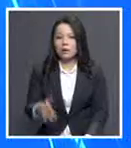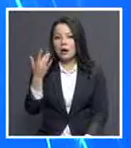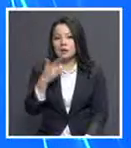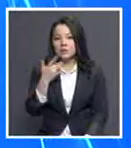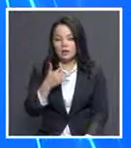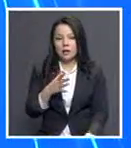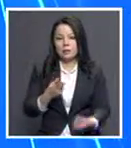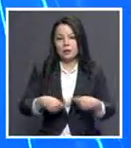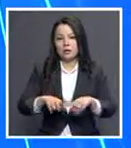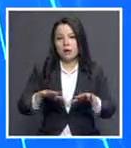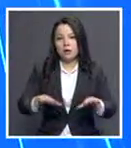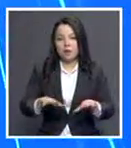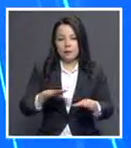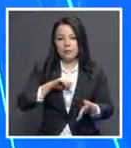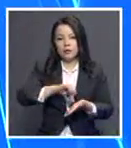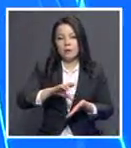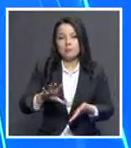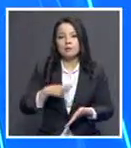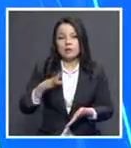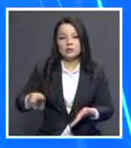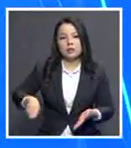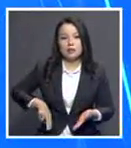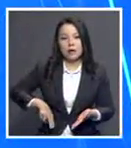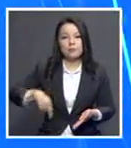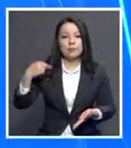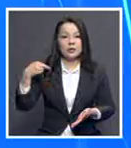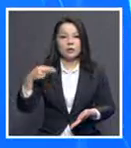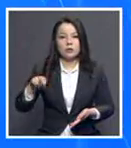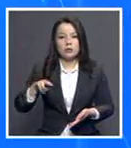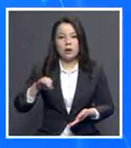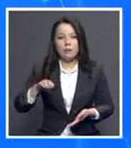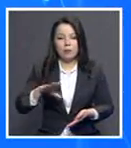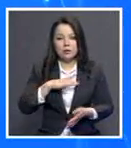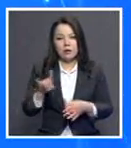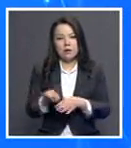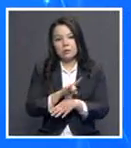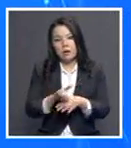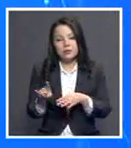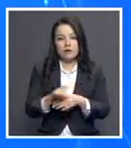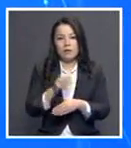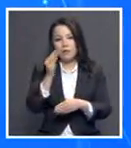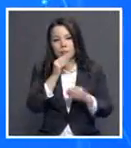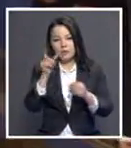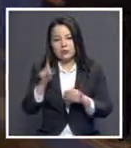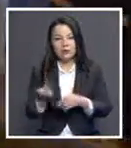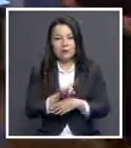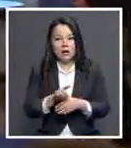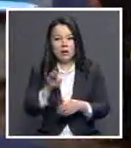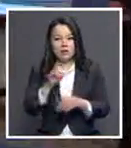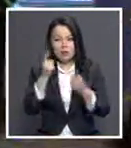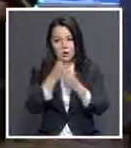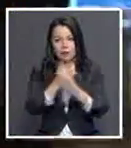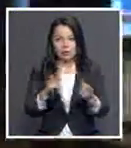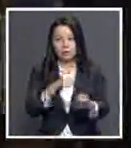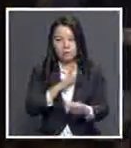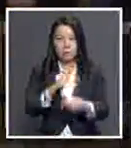Ақштың федералдық тергеу бюросының бұрынғы директоры президент Дональд Трампты өтірікке әуіз және өзімшіл деп атады. Джеймс Коми мұны